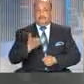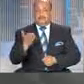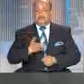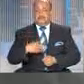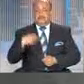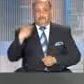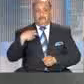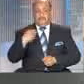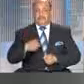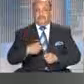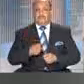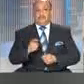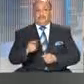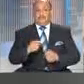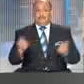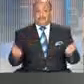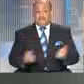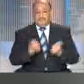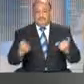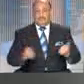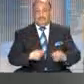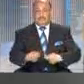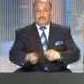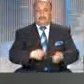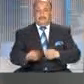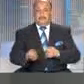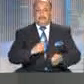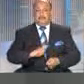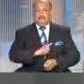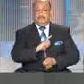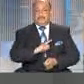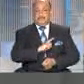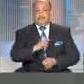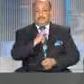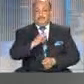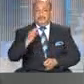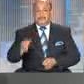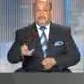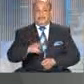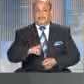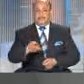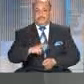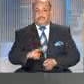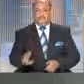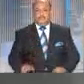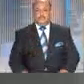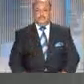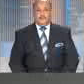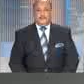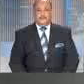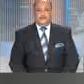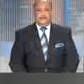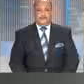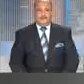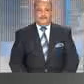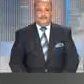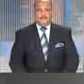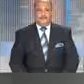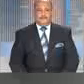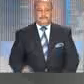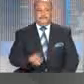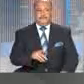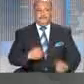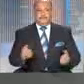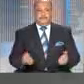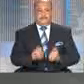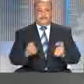على التوصيل للبضايع نناشد معنا مع بعضنا كولاية تطاوين ومدنين وبيغ الأحمر وجماعة كل على أساس باش نعملوا الإيصال